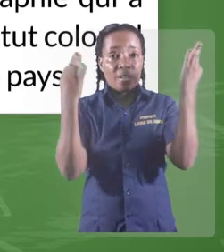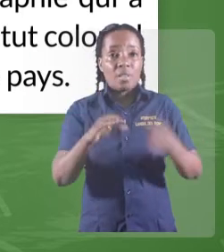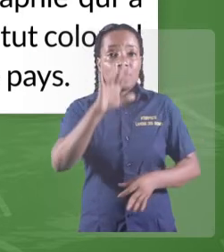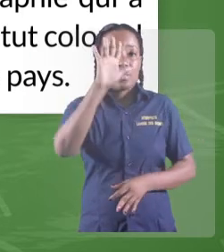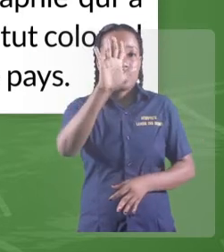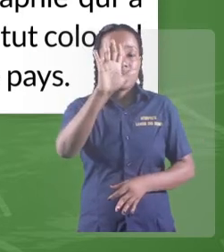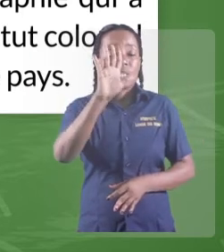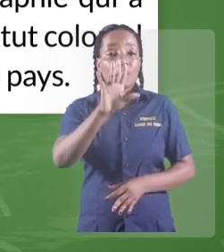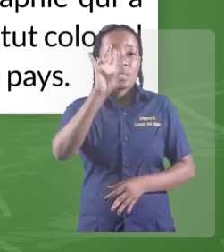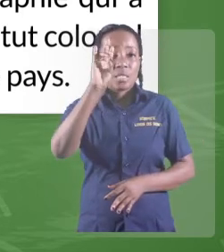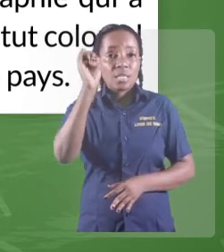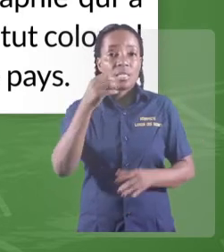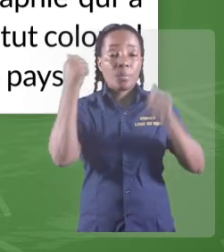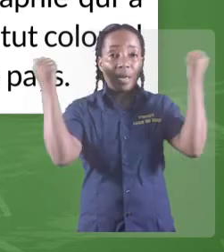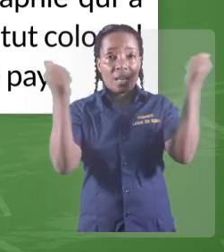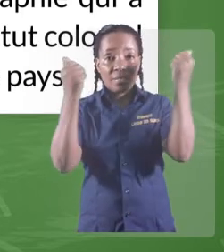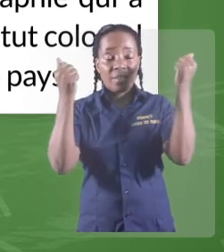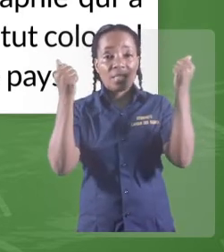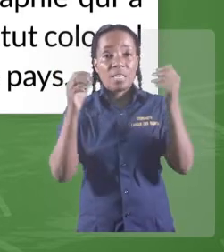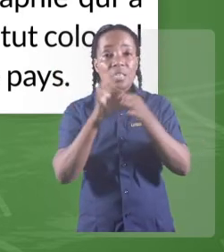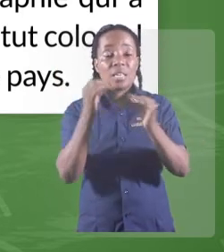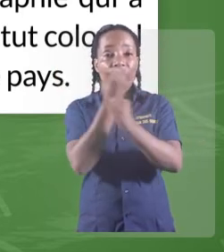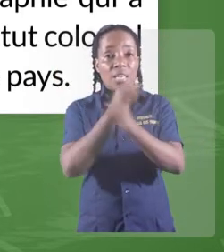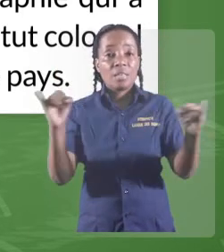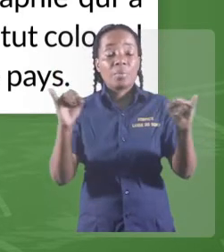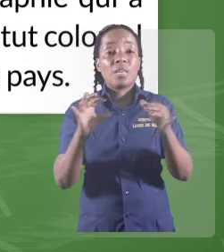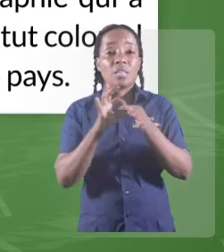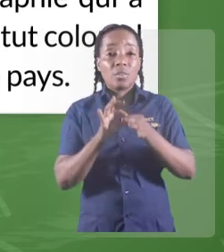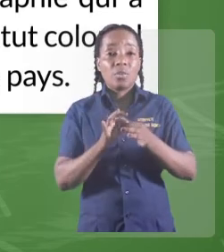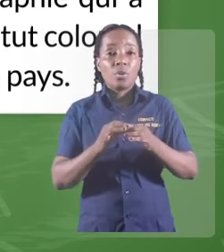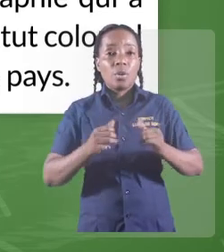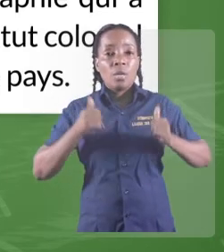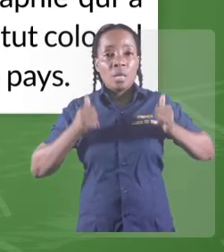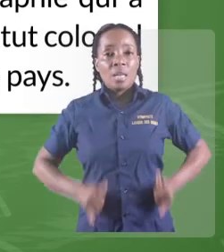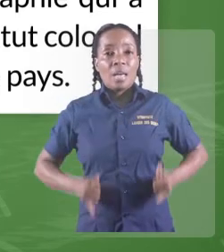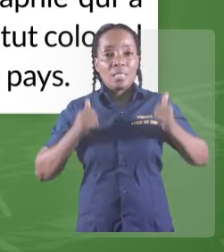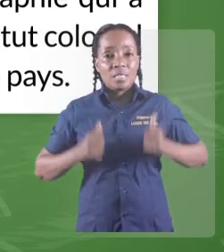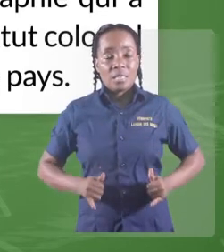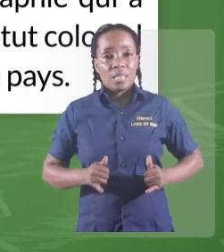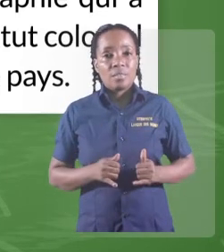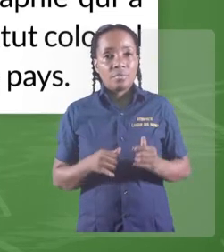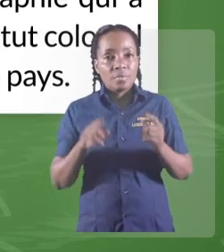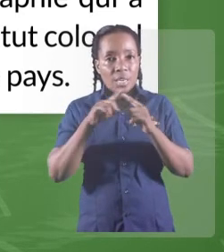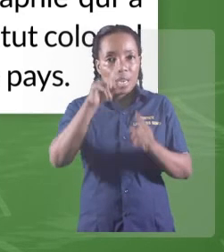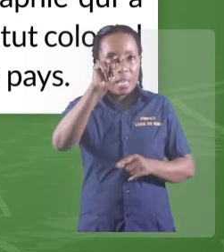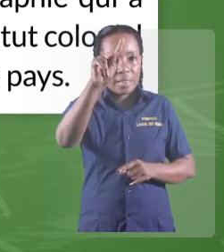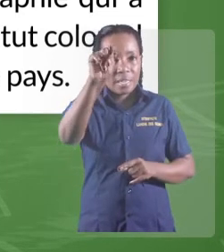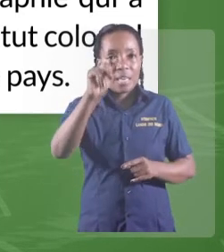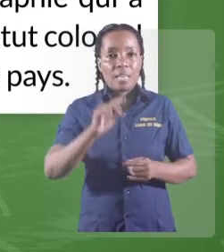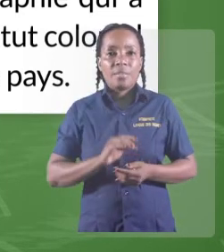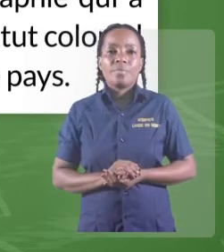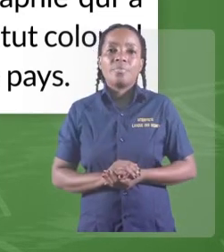de l'Algérie, tes camarades et toi suivaient à la télévision les festivités. À